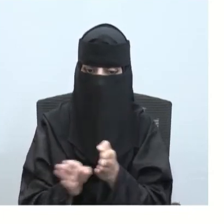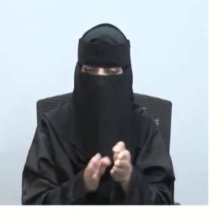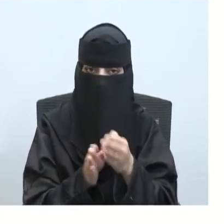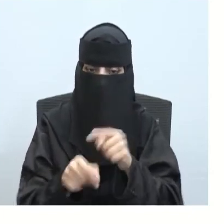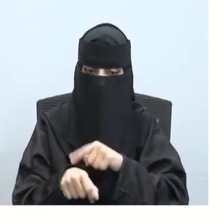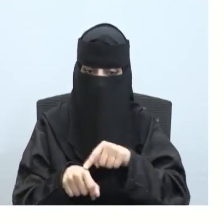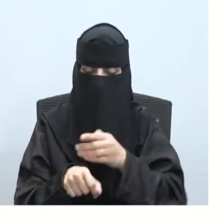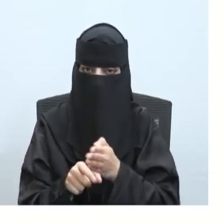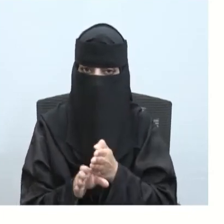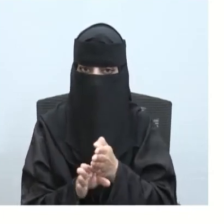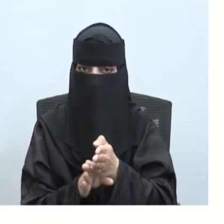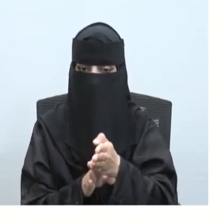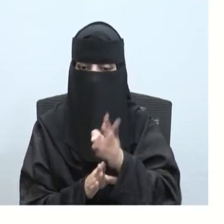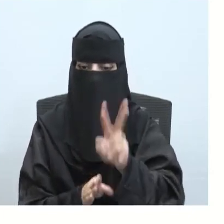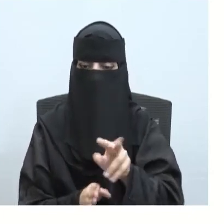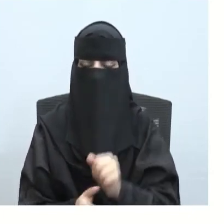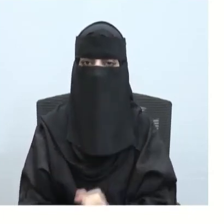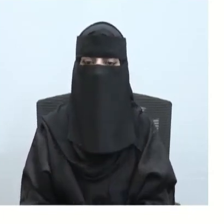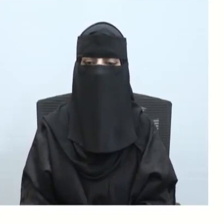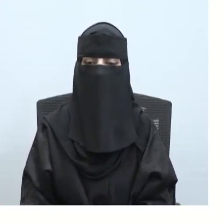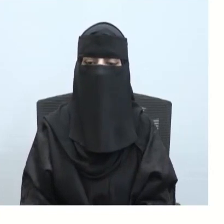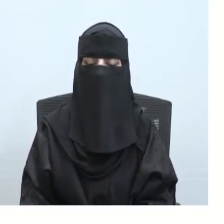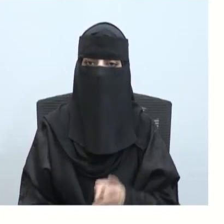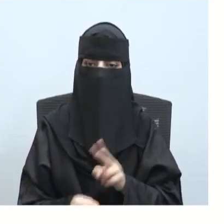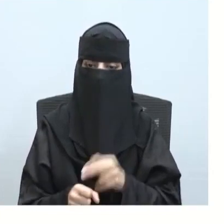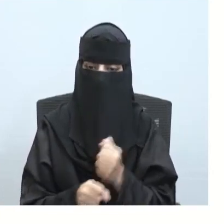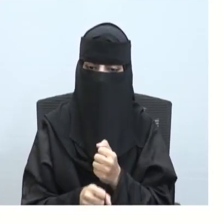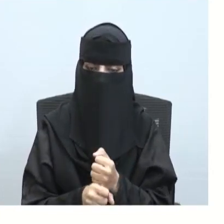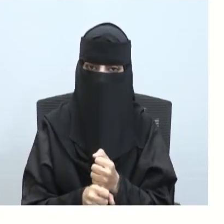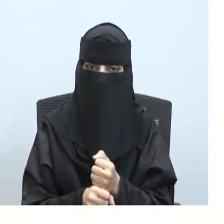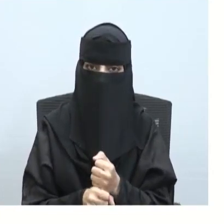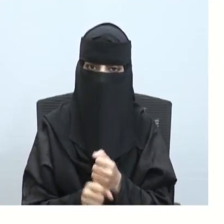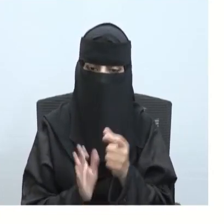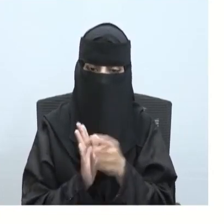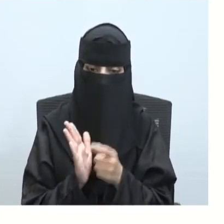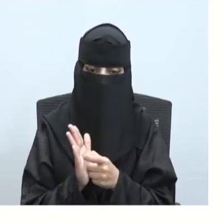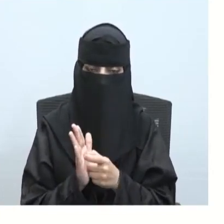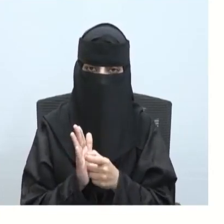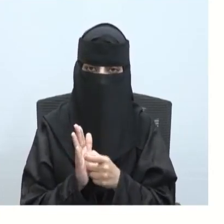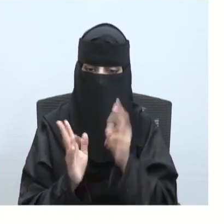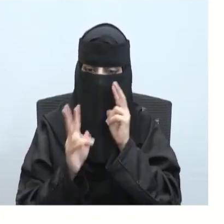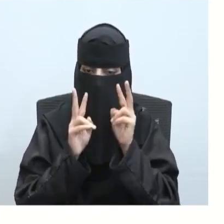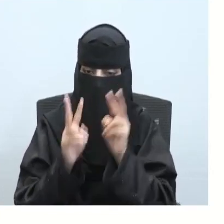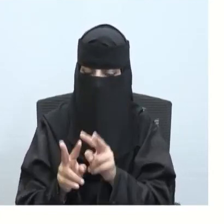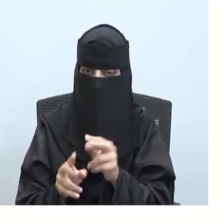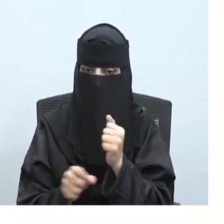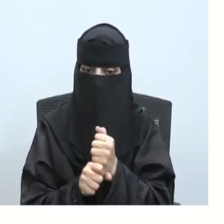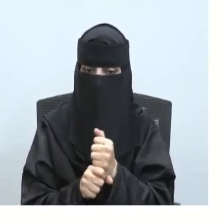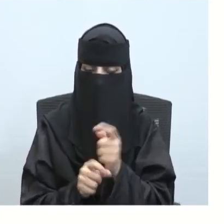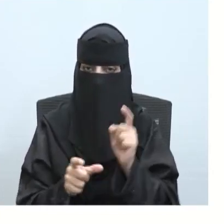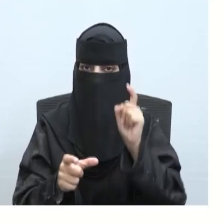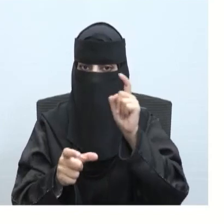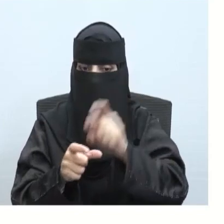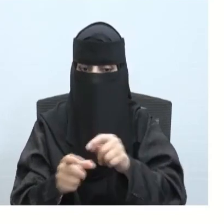طول المسار. أيضا قمنا بزيادة نطاق الاستشعار حيث يمكنها الوصول